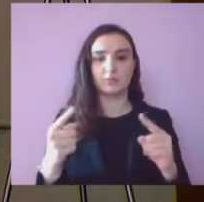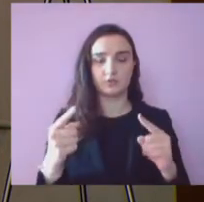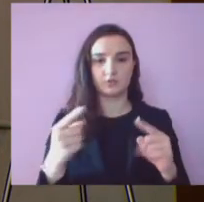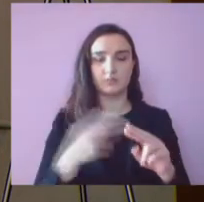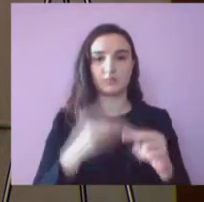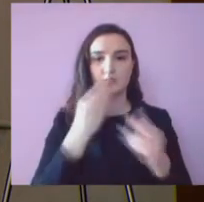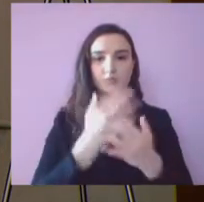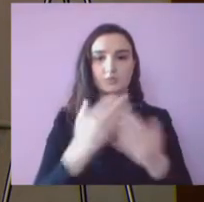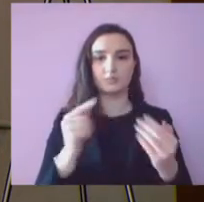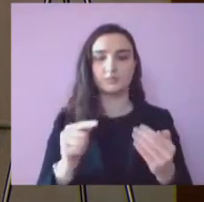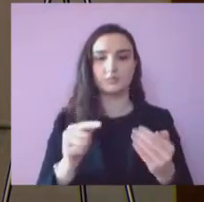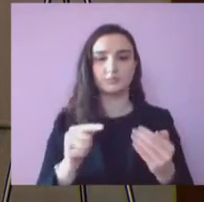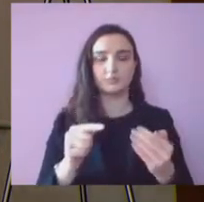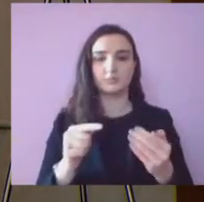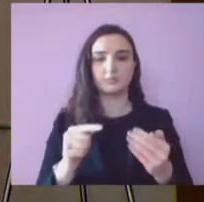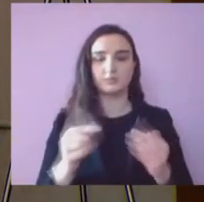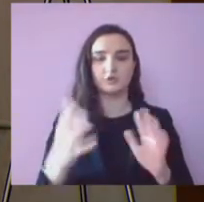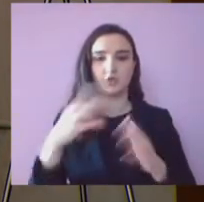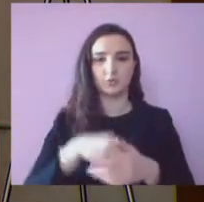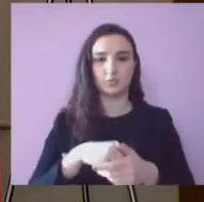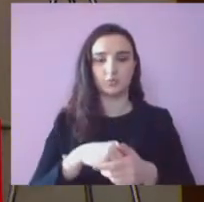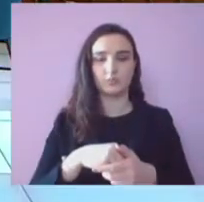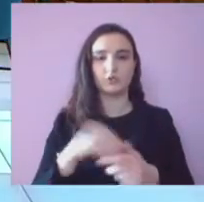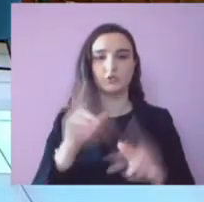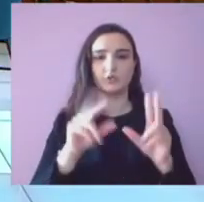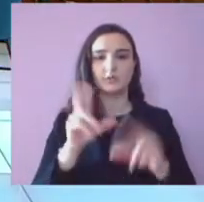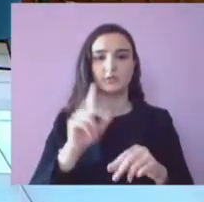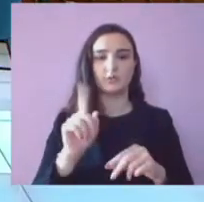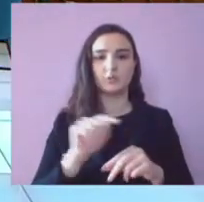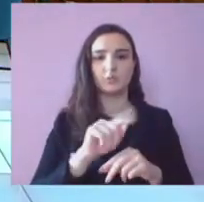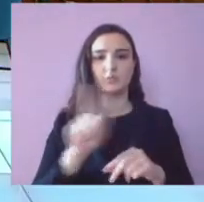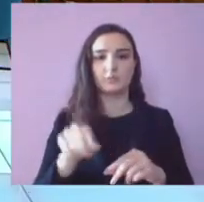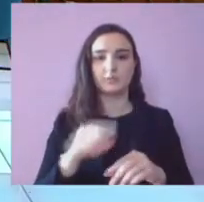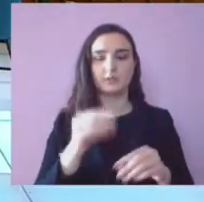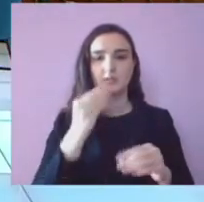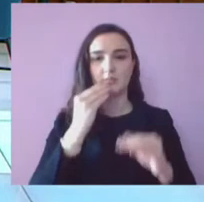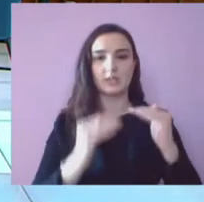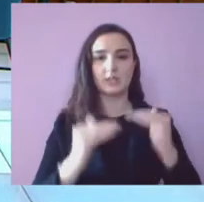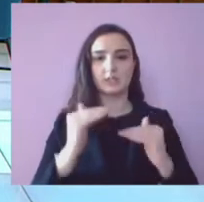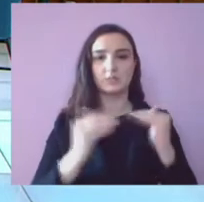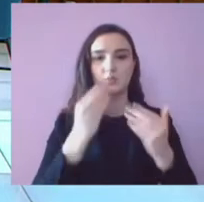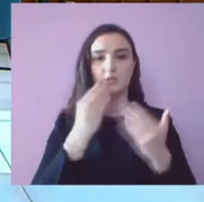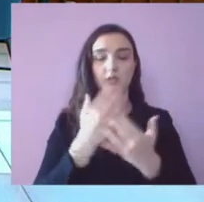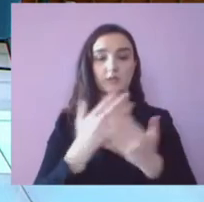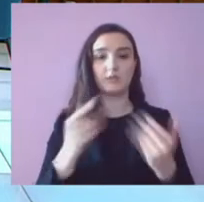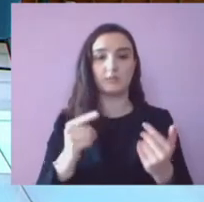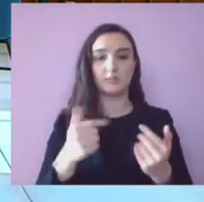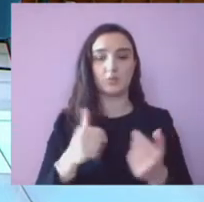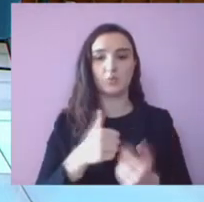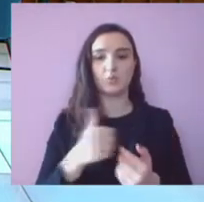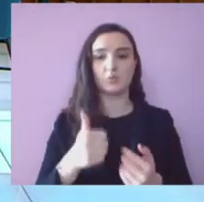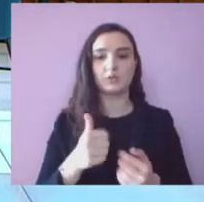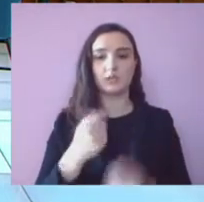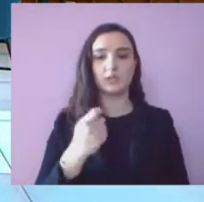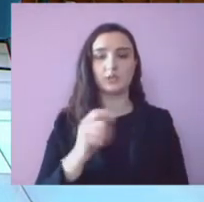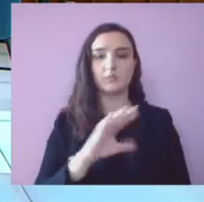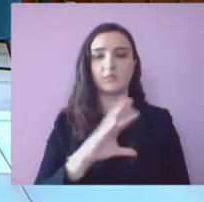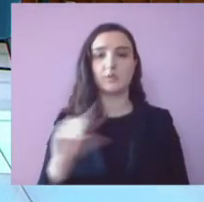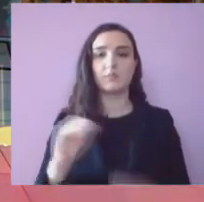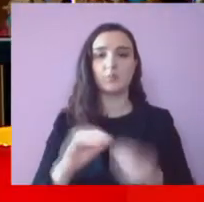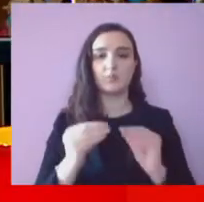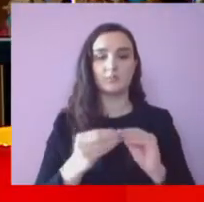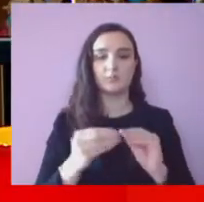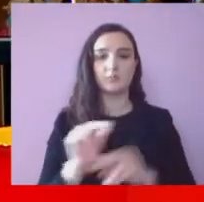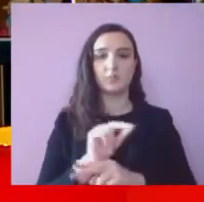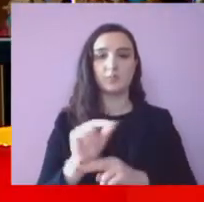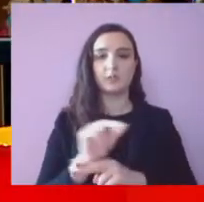პროდუქტების ჩართულობა, ჩათვალეთ, რომ დაბალანსებული კვება, როგორც გასაღები ყველა პრობლემის პროფილაქტიკისთვის